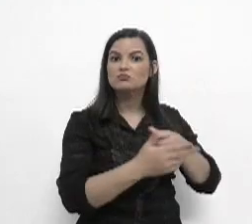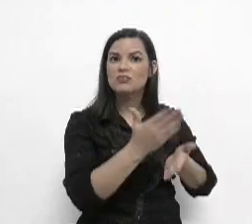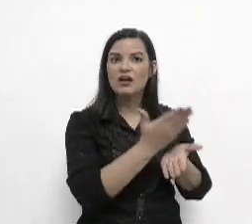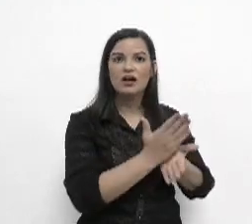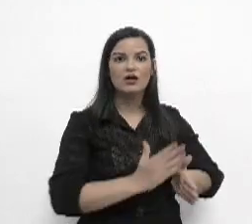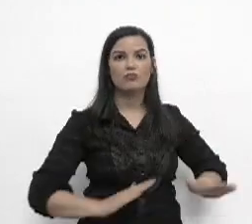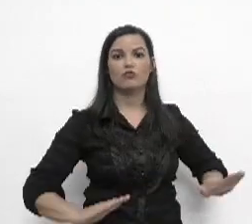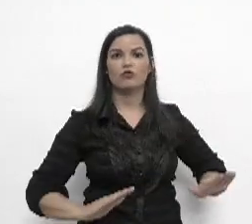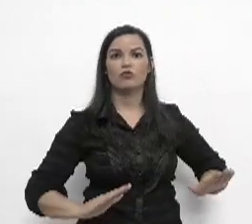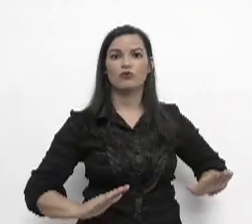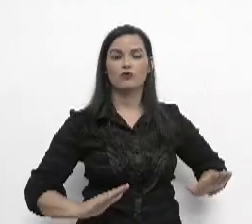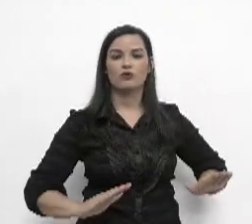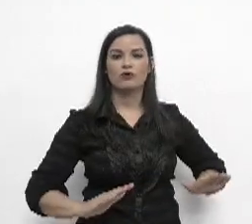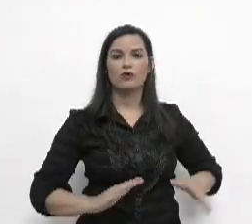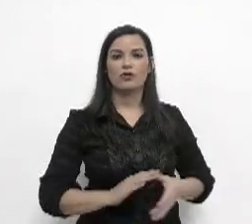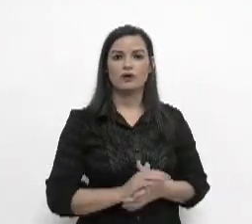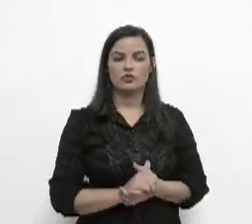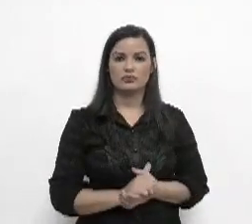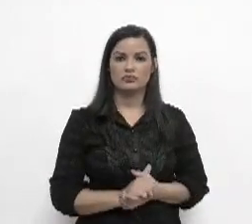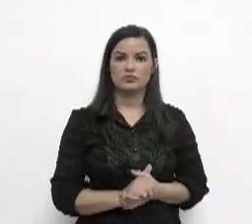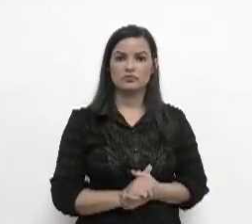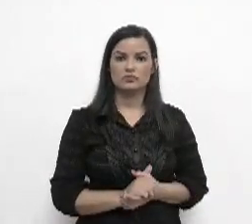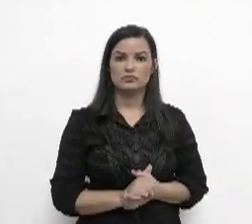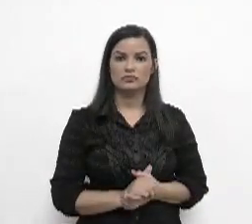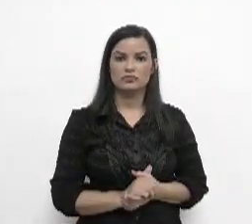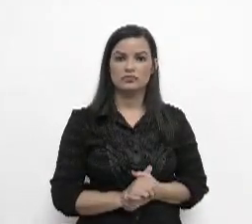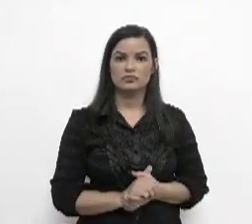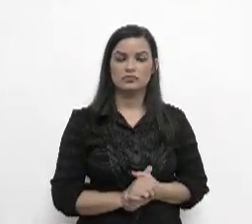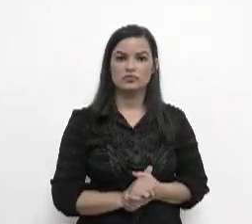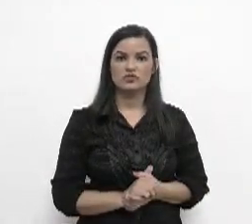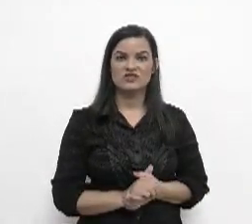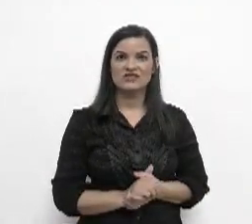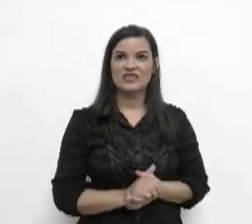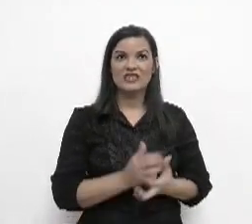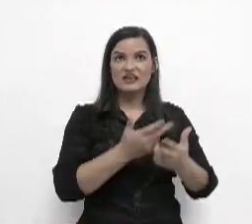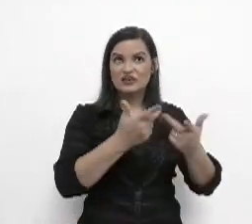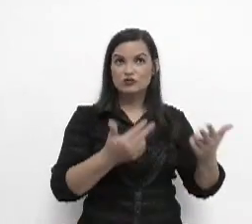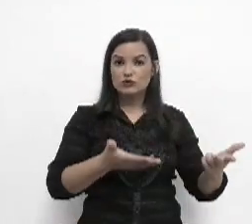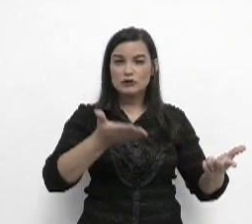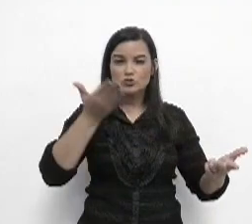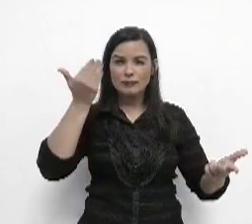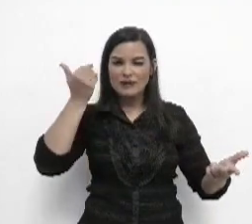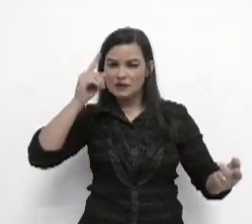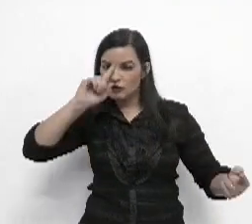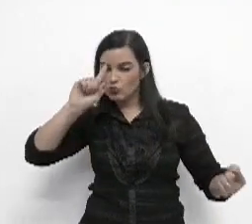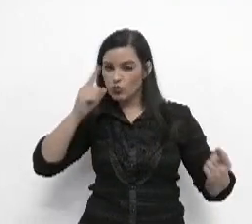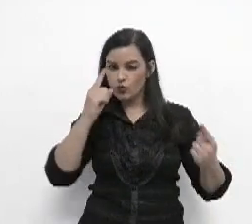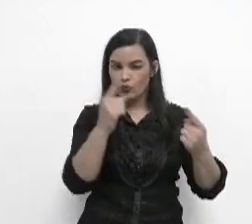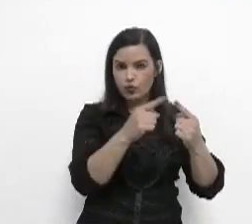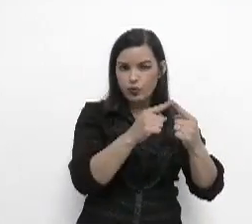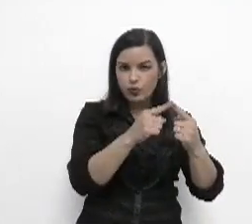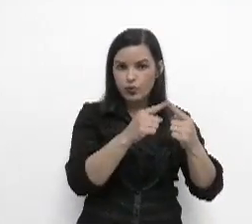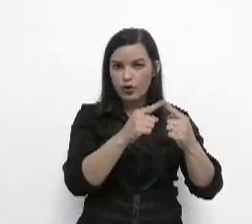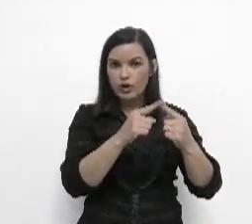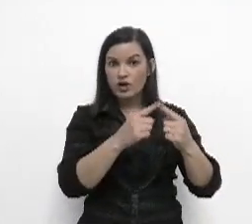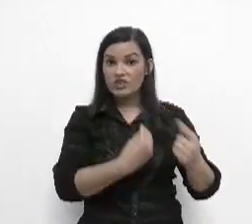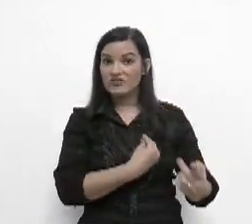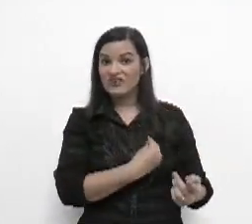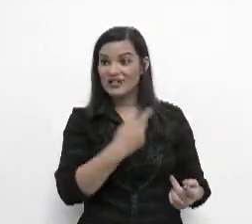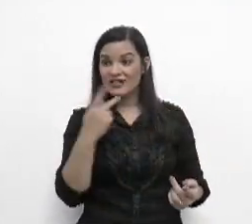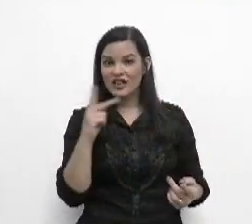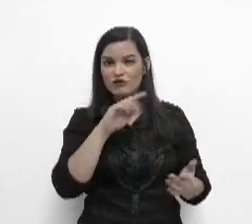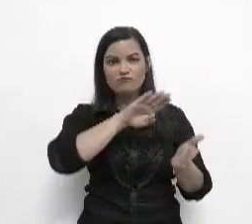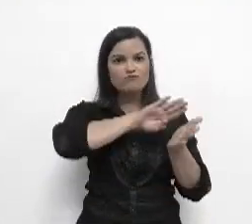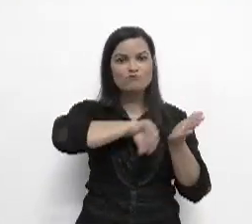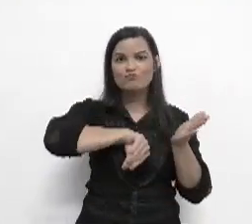보고 추구했던 그 비늘이 벗어졌다는 이야기입니다. As escamas, aquilo que ele vinha tendo como propósito de vida, foram removidas naquele momento.